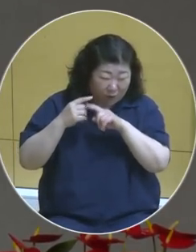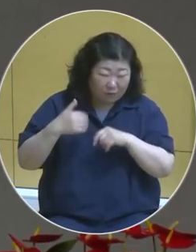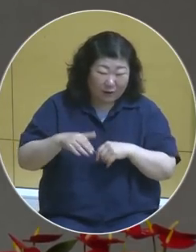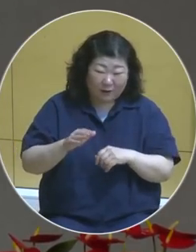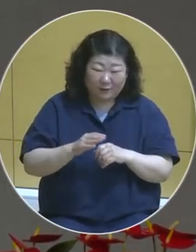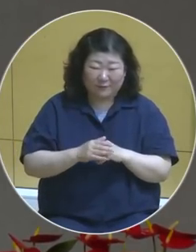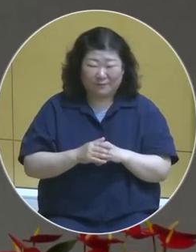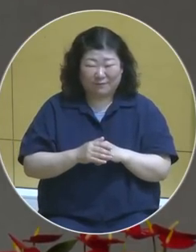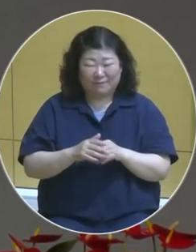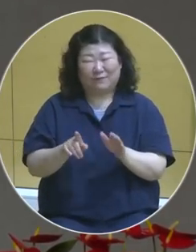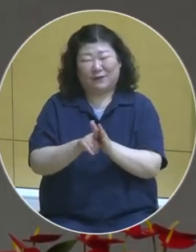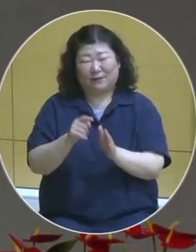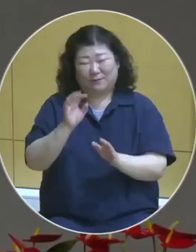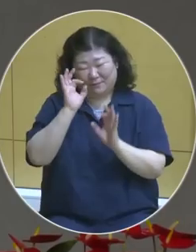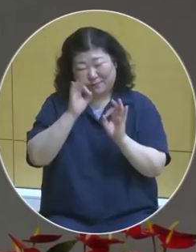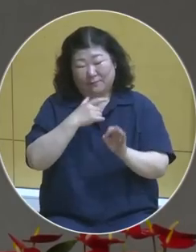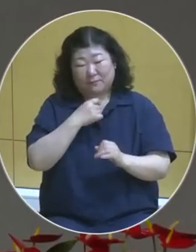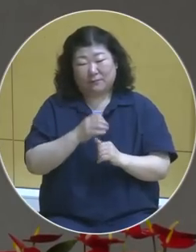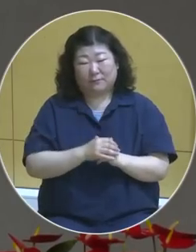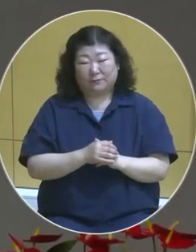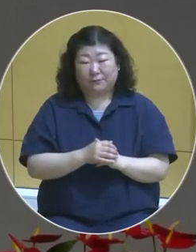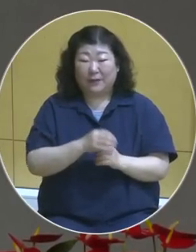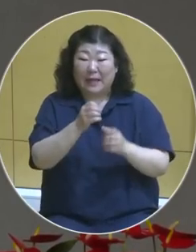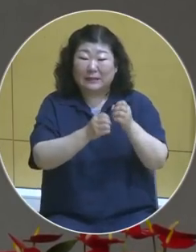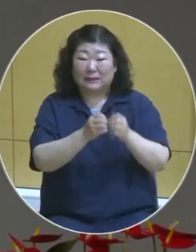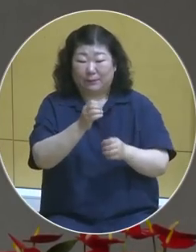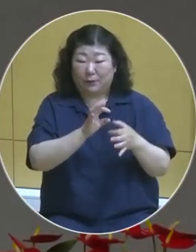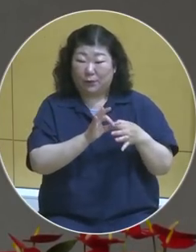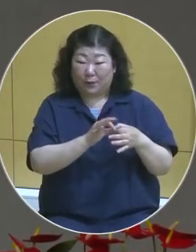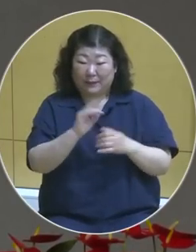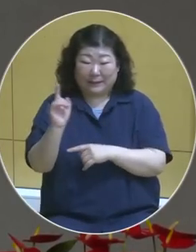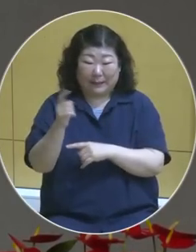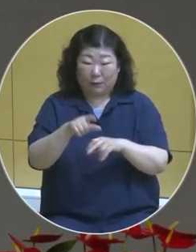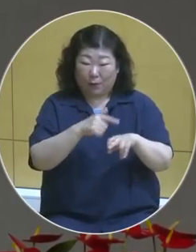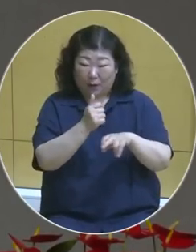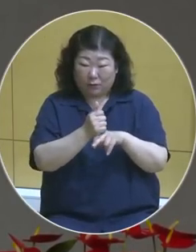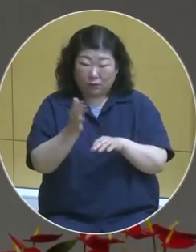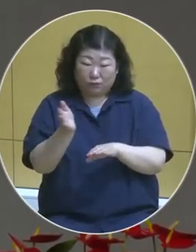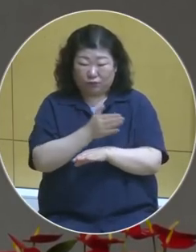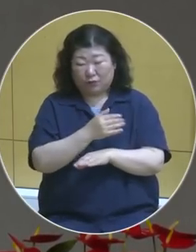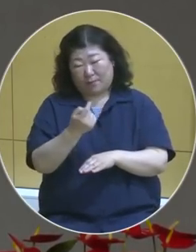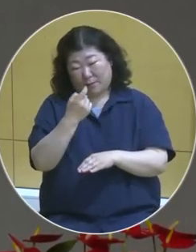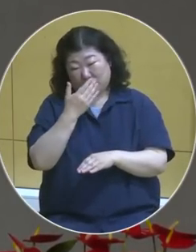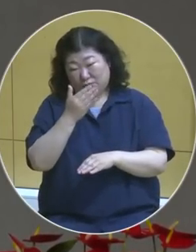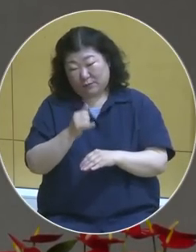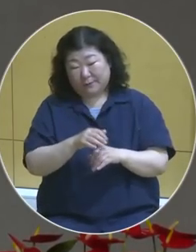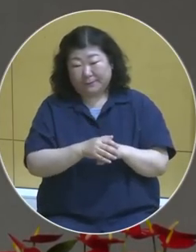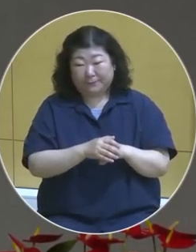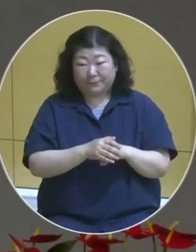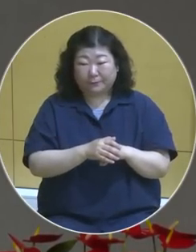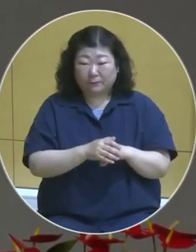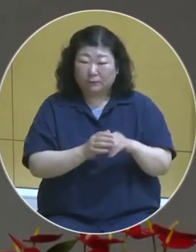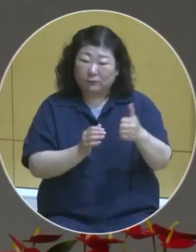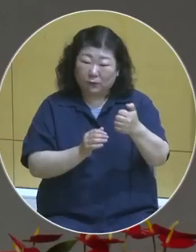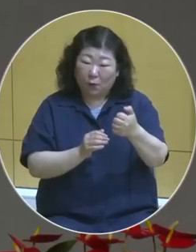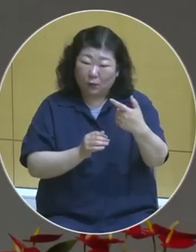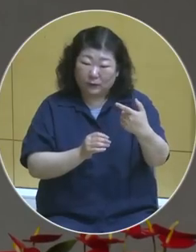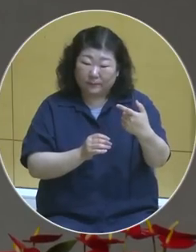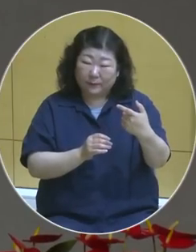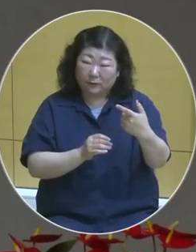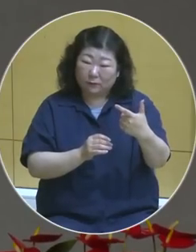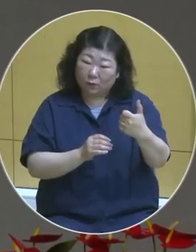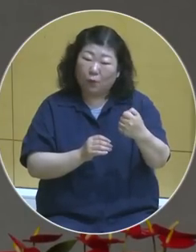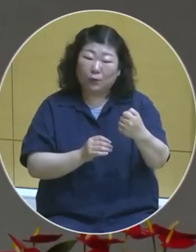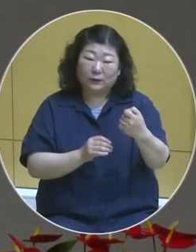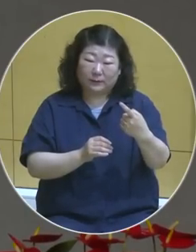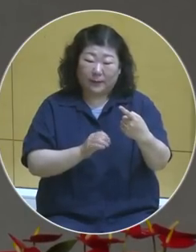원하십니다. 우리가 시편을 통해서 다윗에게서 이것을 볼 수 있습니다. 시편 57편은 이 다윗이